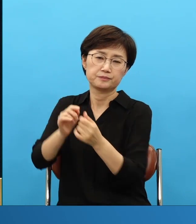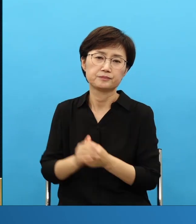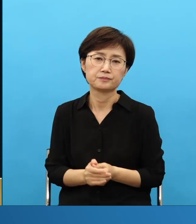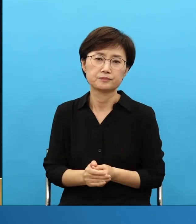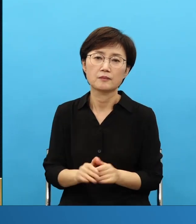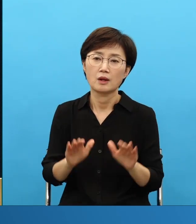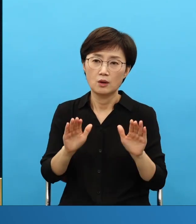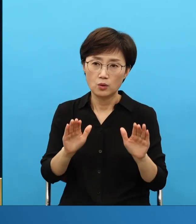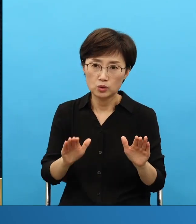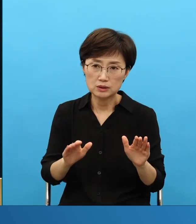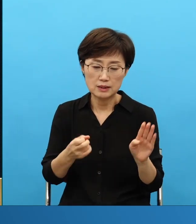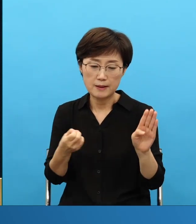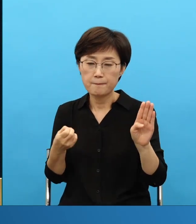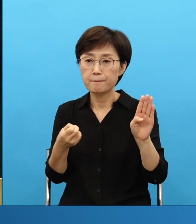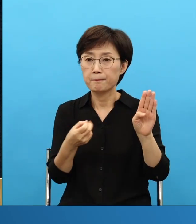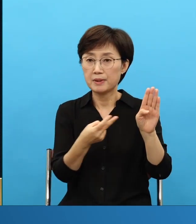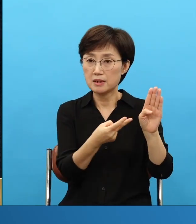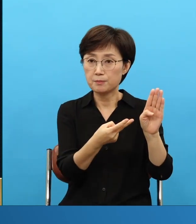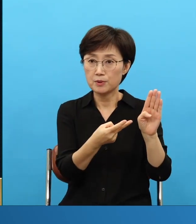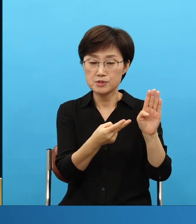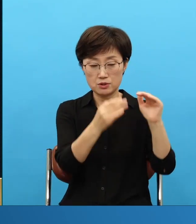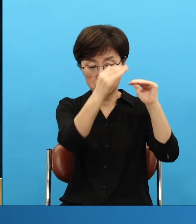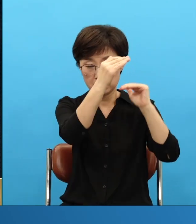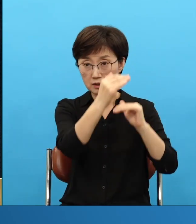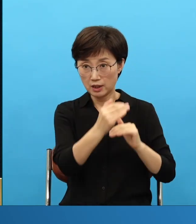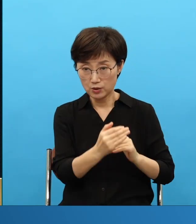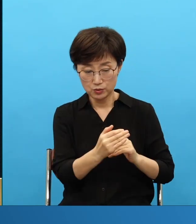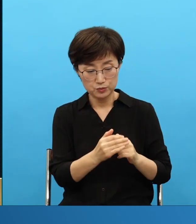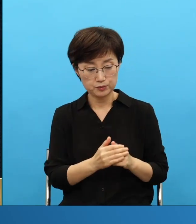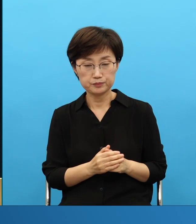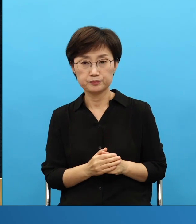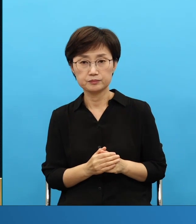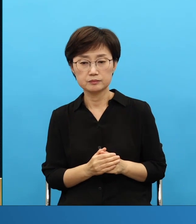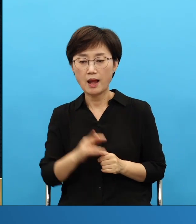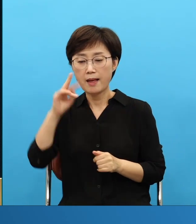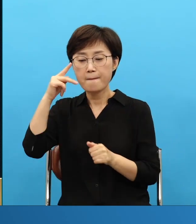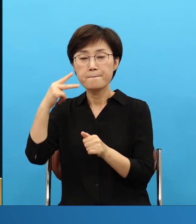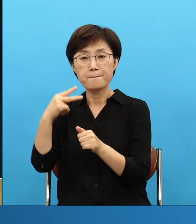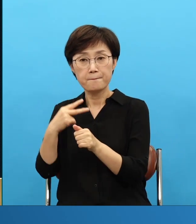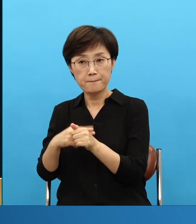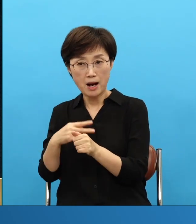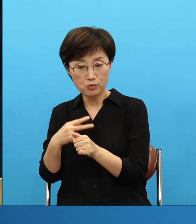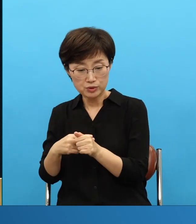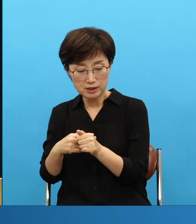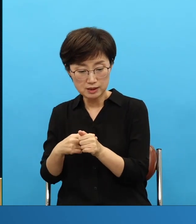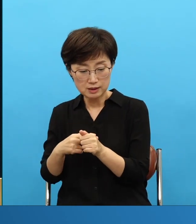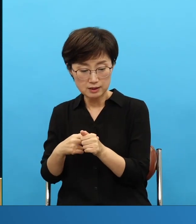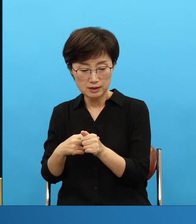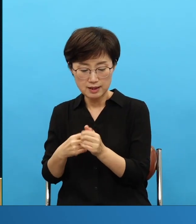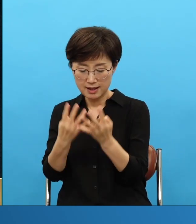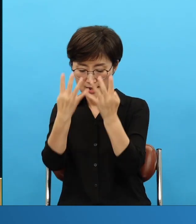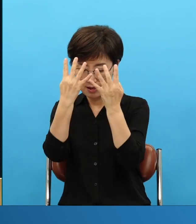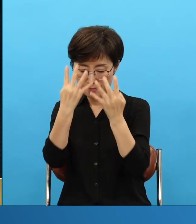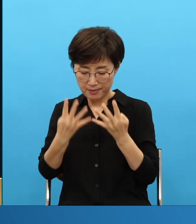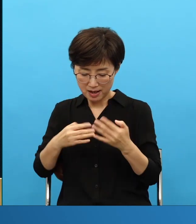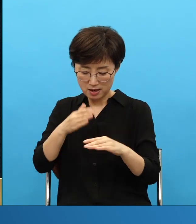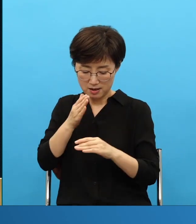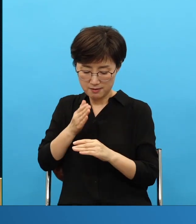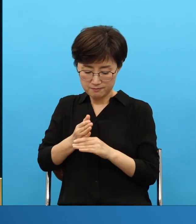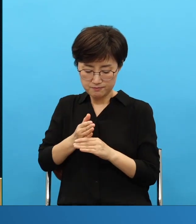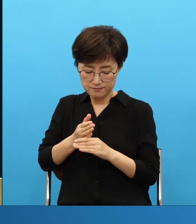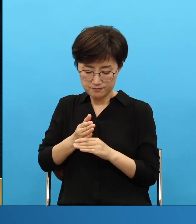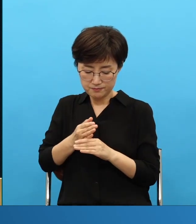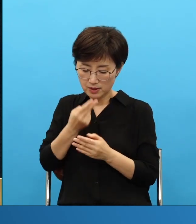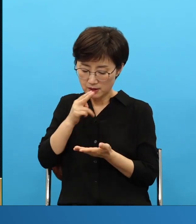이 빌립보서는 정확하게 말하면 바울이 감옥에서 빌립보 교회에다 편지 보낸 거거든요.